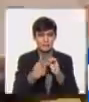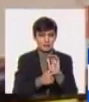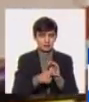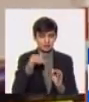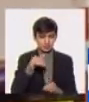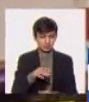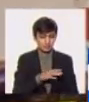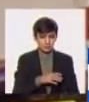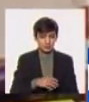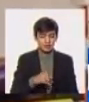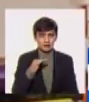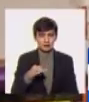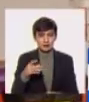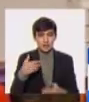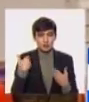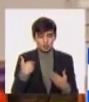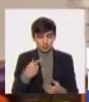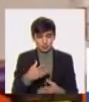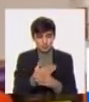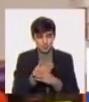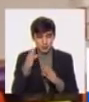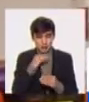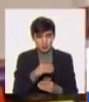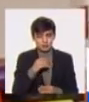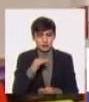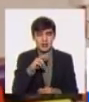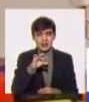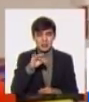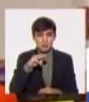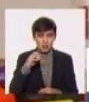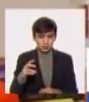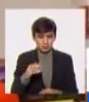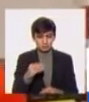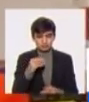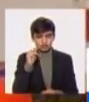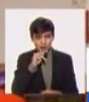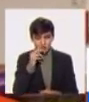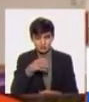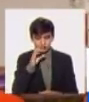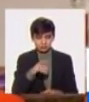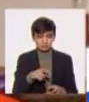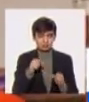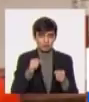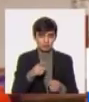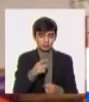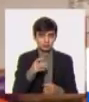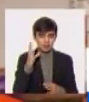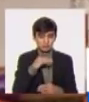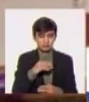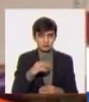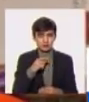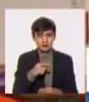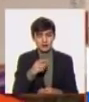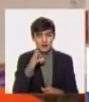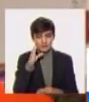17. Иммунитет он повышает, хорошо его с лимоном, чай пить. Вот так. Как профилактика